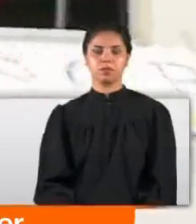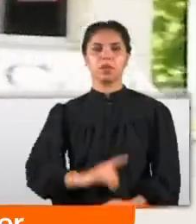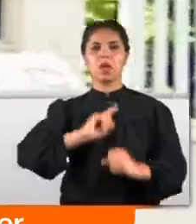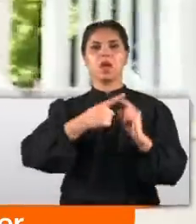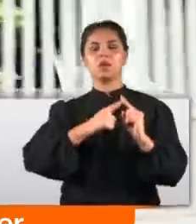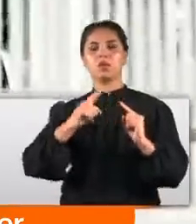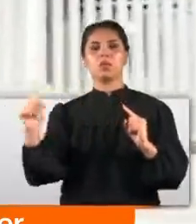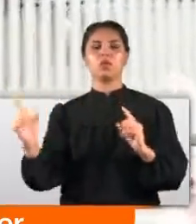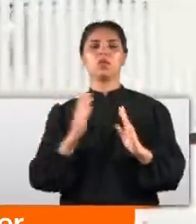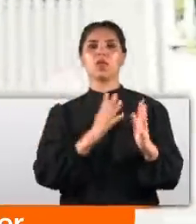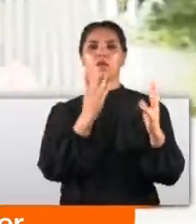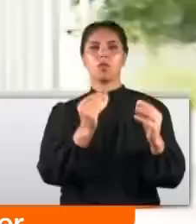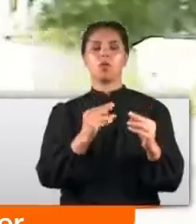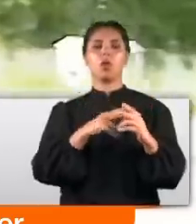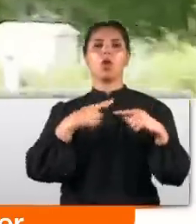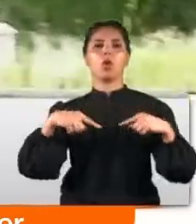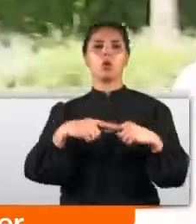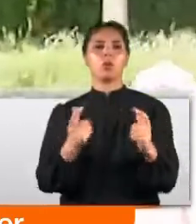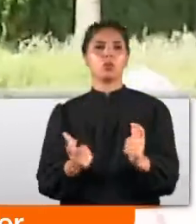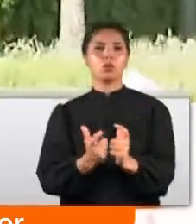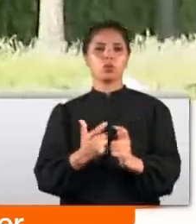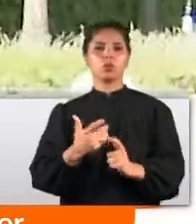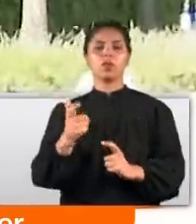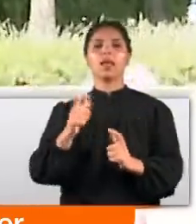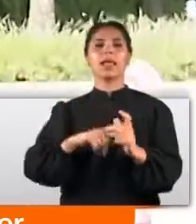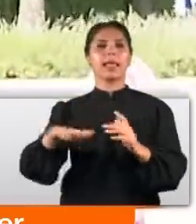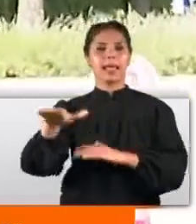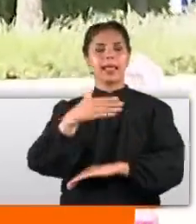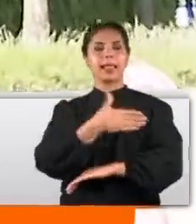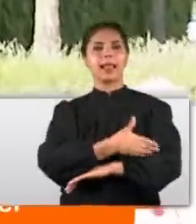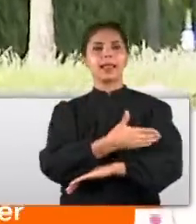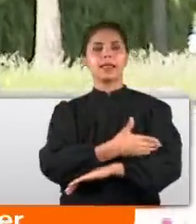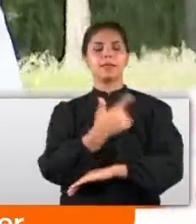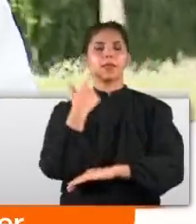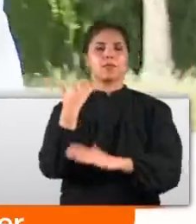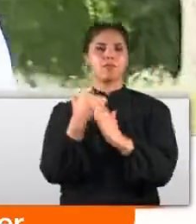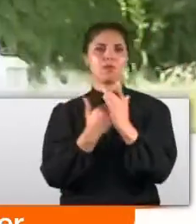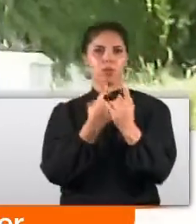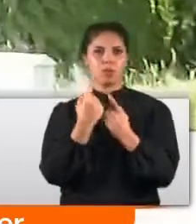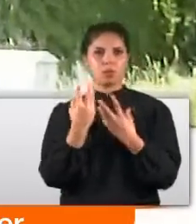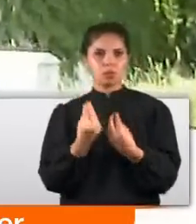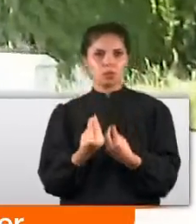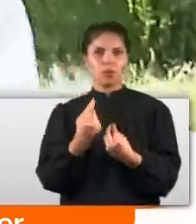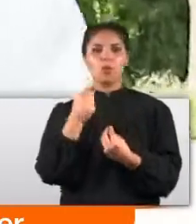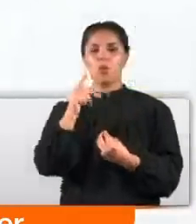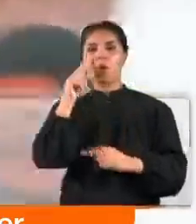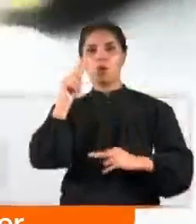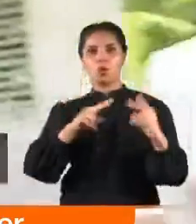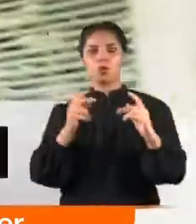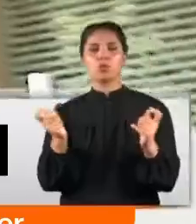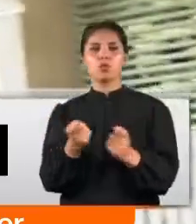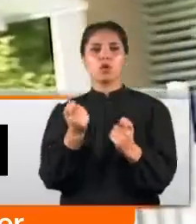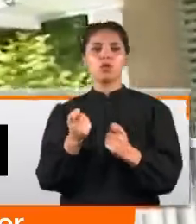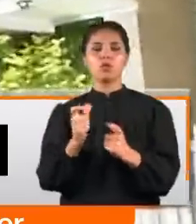boyunca devam eden komisyon çalışmalarında genel ve hizmet kollarına ilişkin maddeler müzakere edildi. Zaman zaman o görüşmelere Çalışma